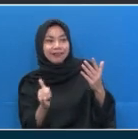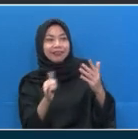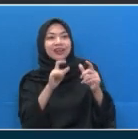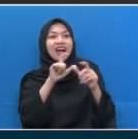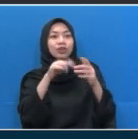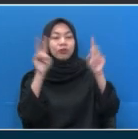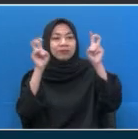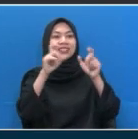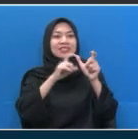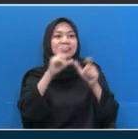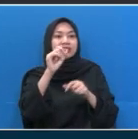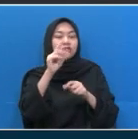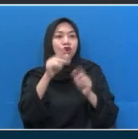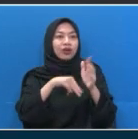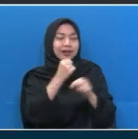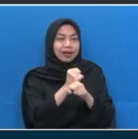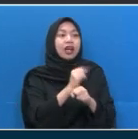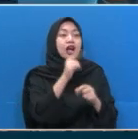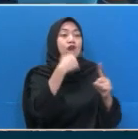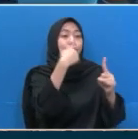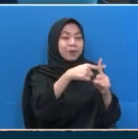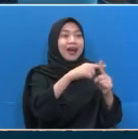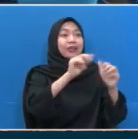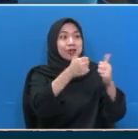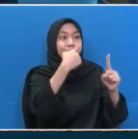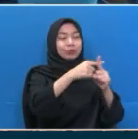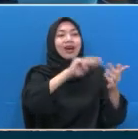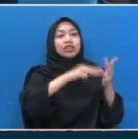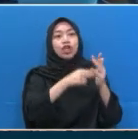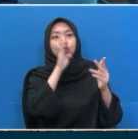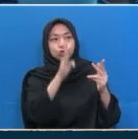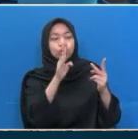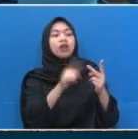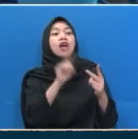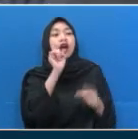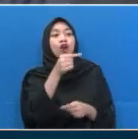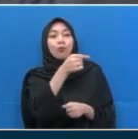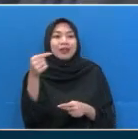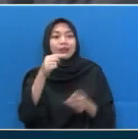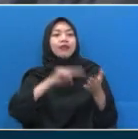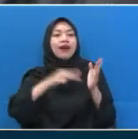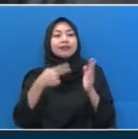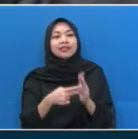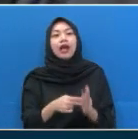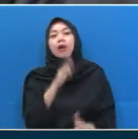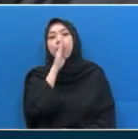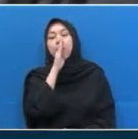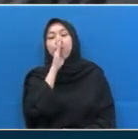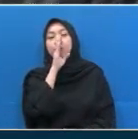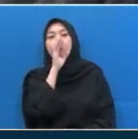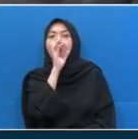hasil plus berarti menunjukkan terindikasi jujur sementara untuk hasil minus berarti terindikasi berbohong